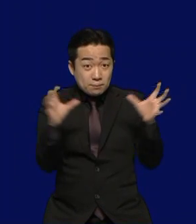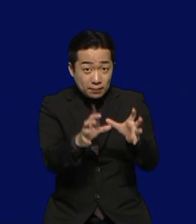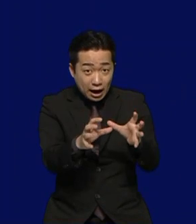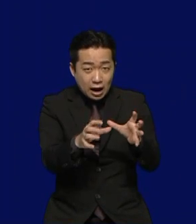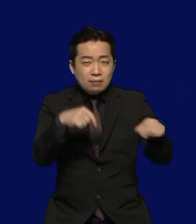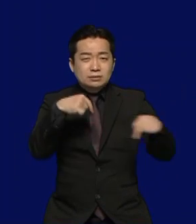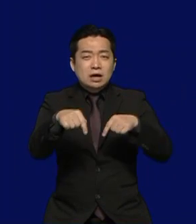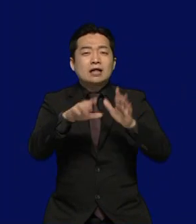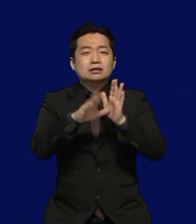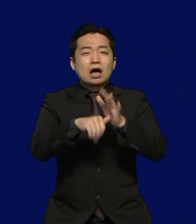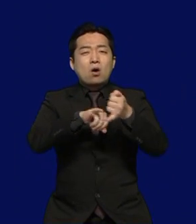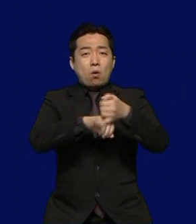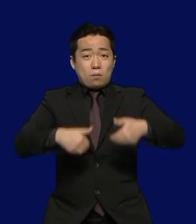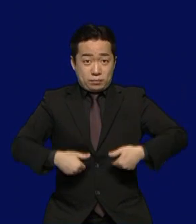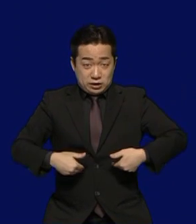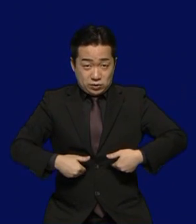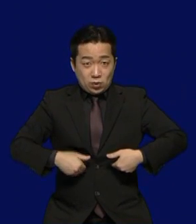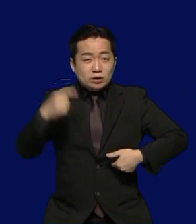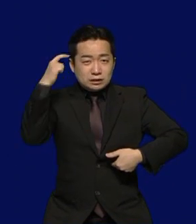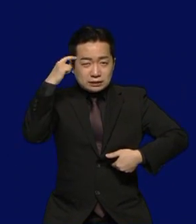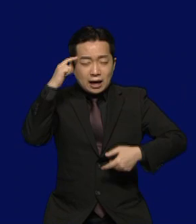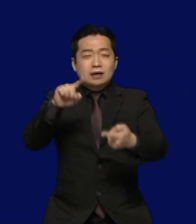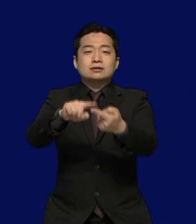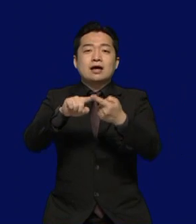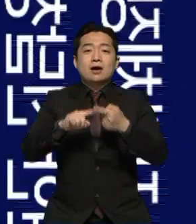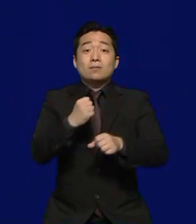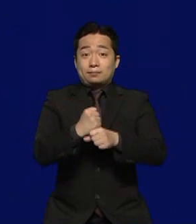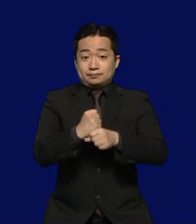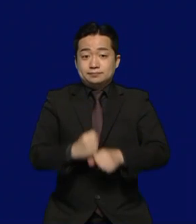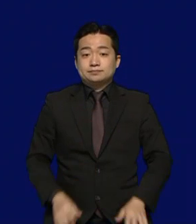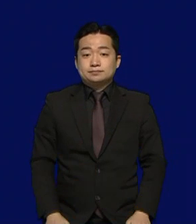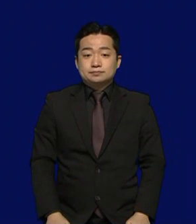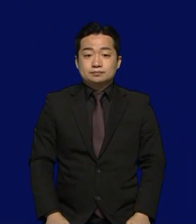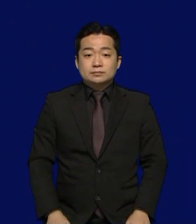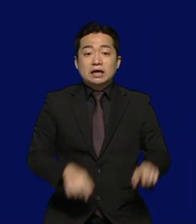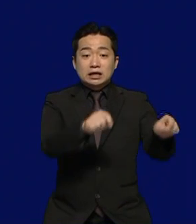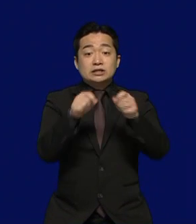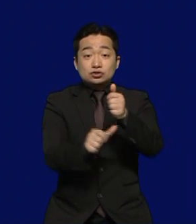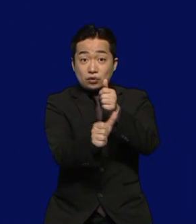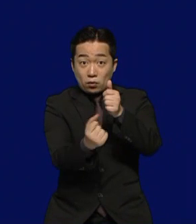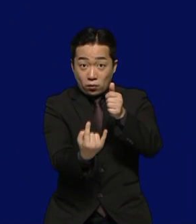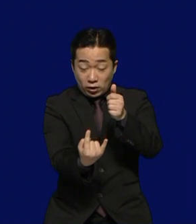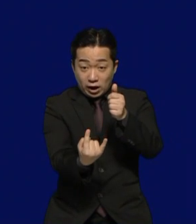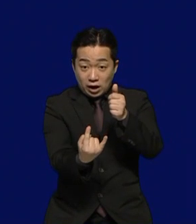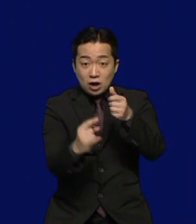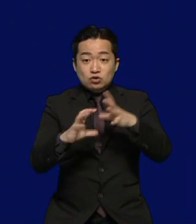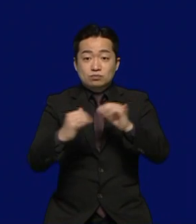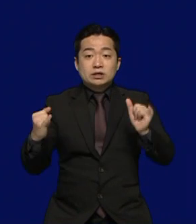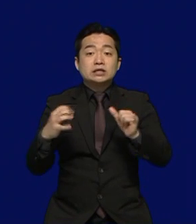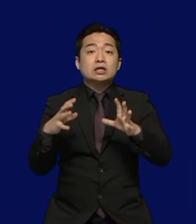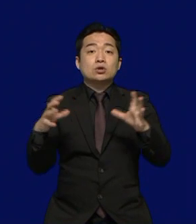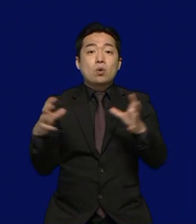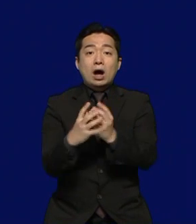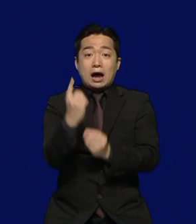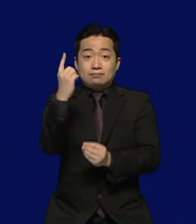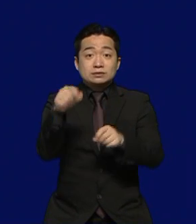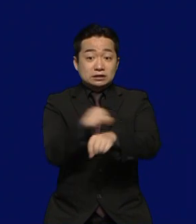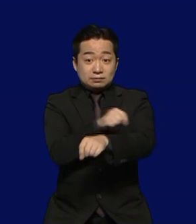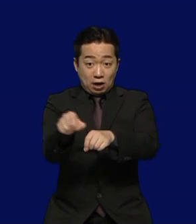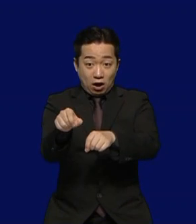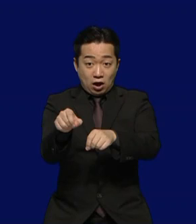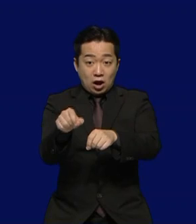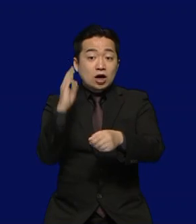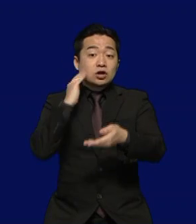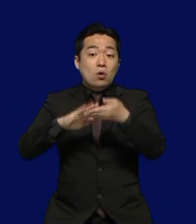위한 당선인의 의지가 담긴 것이라고 설명했습니다. 이에 따라 인수위에 설치될 국민통합특위와 청와대 개혁